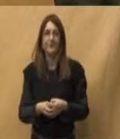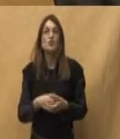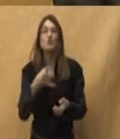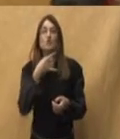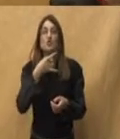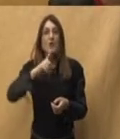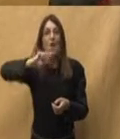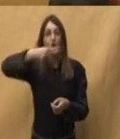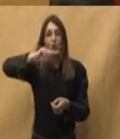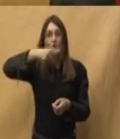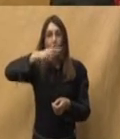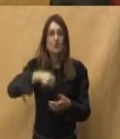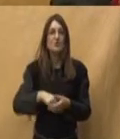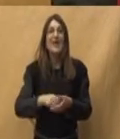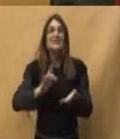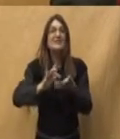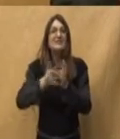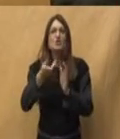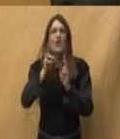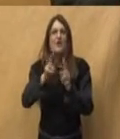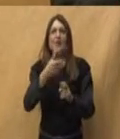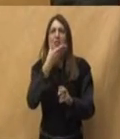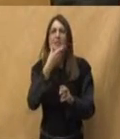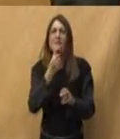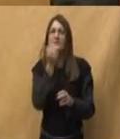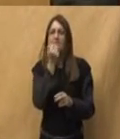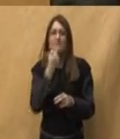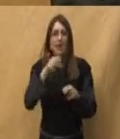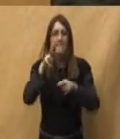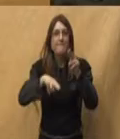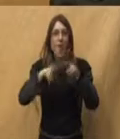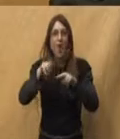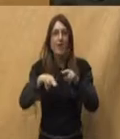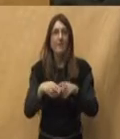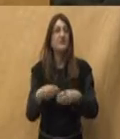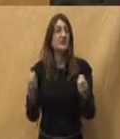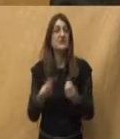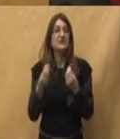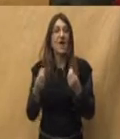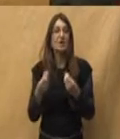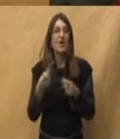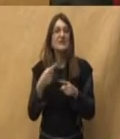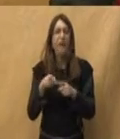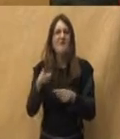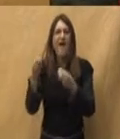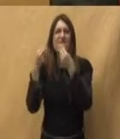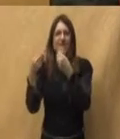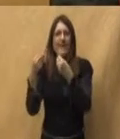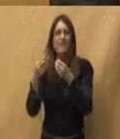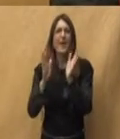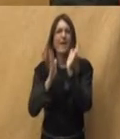žute kruške, sve što je obojeno. Zašto? Odgovor je vrlo jednostavan. Pored vitamina,